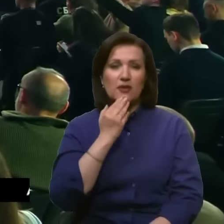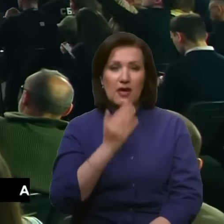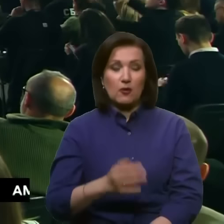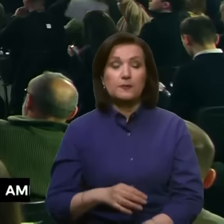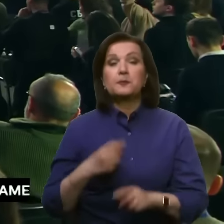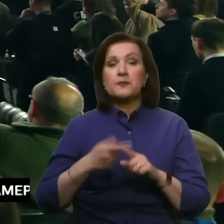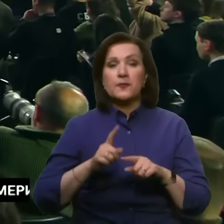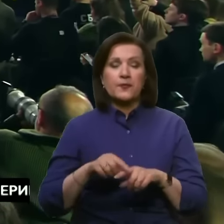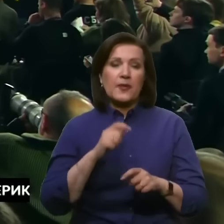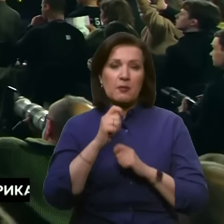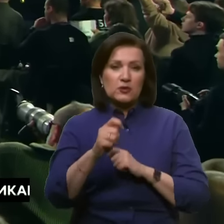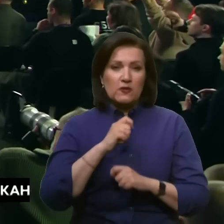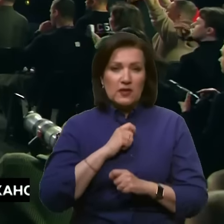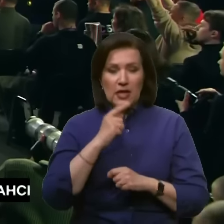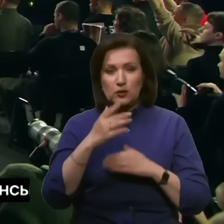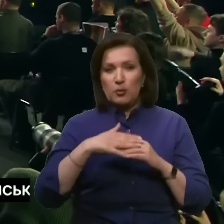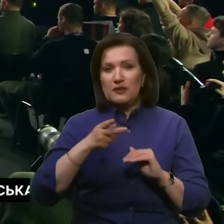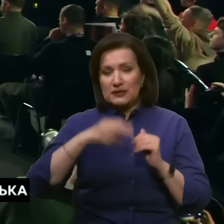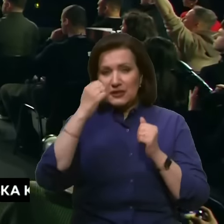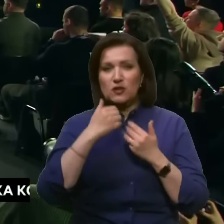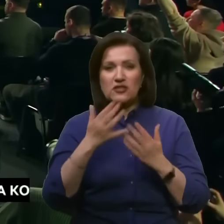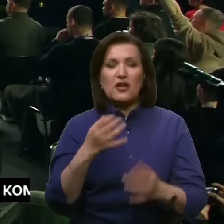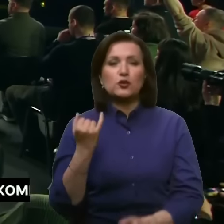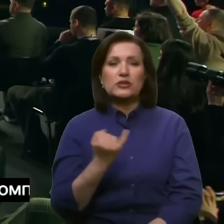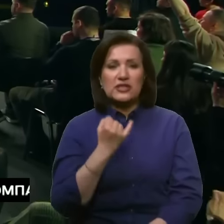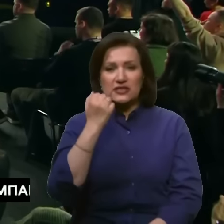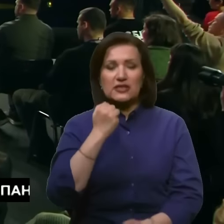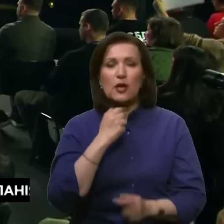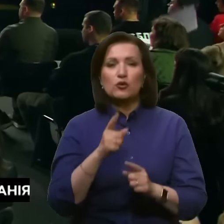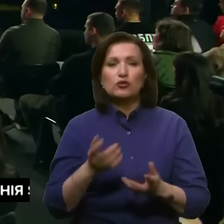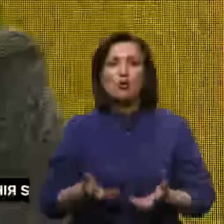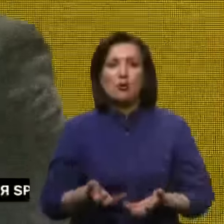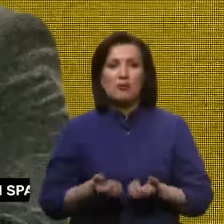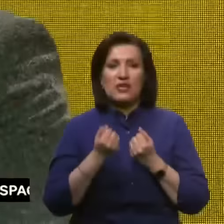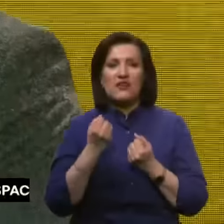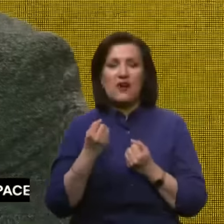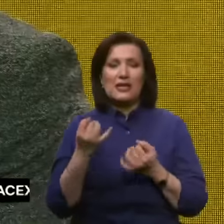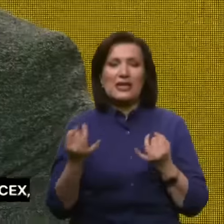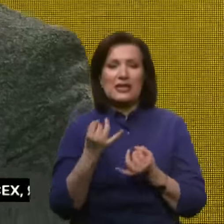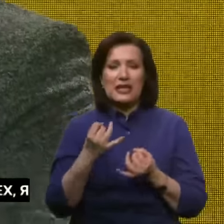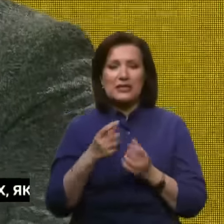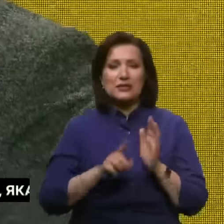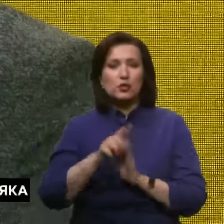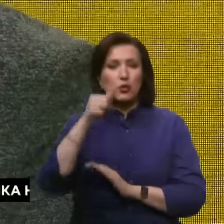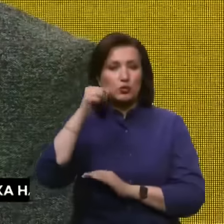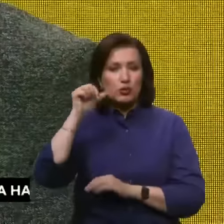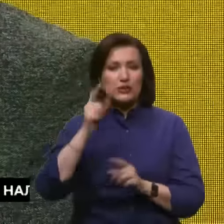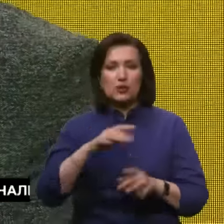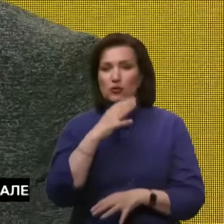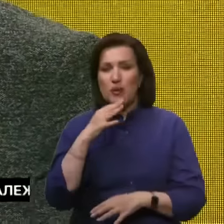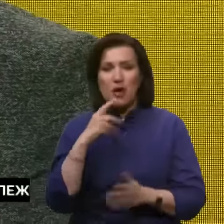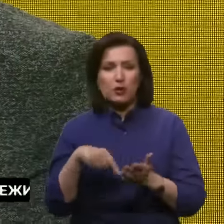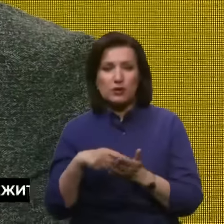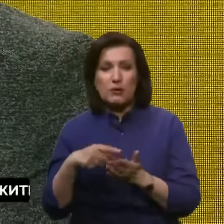Шановні колеги, на цьому прес-конференція добігла кінця. Дякую за вашу цікавість. Дякую за те, що підігрівали інтерес ще з учора, за те, що